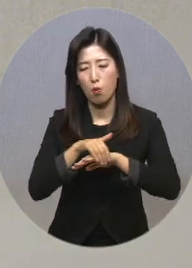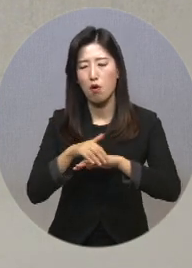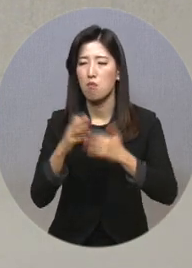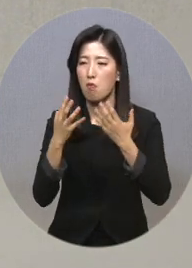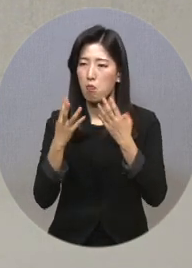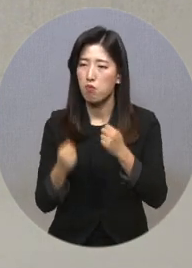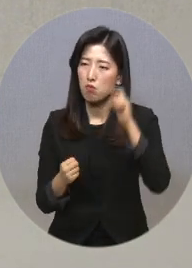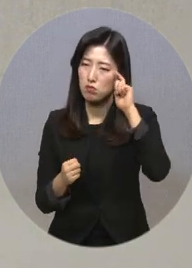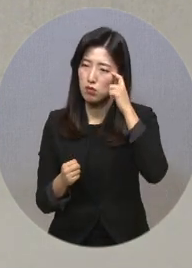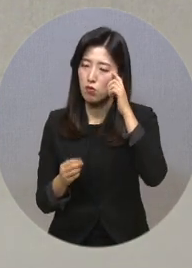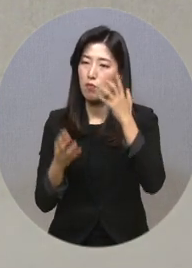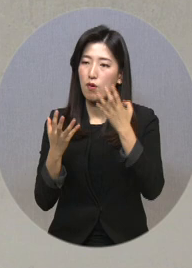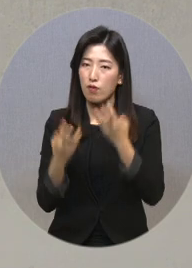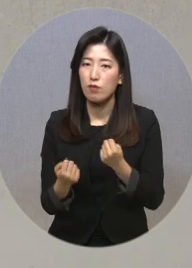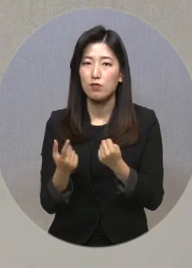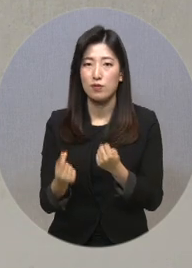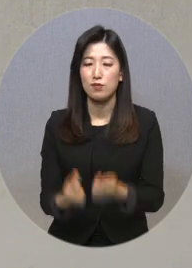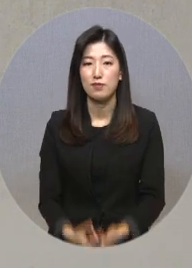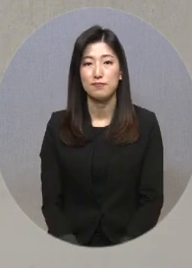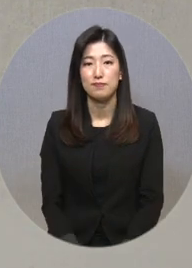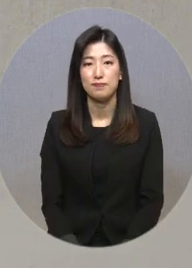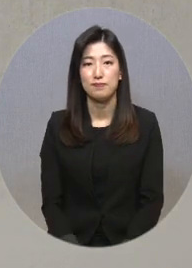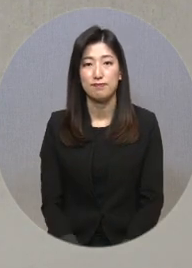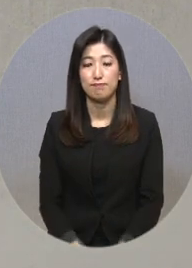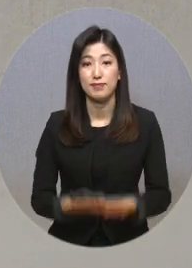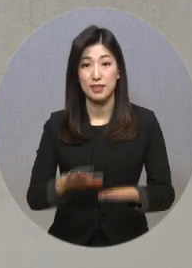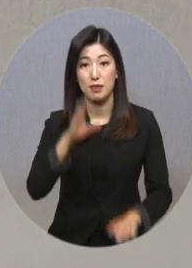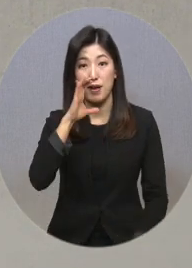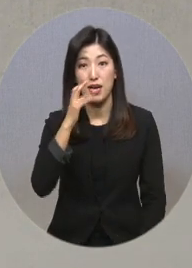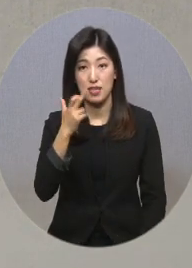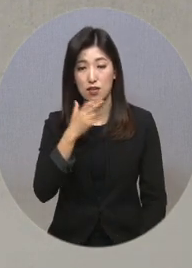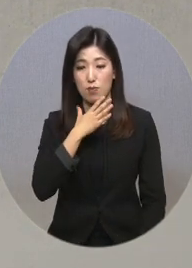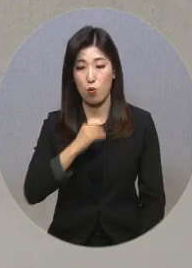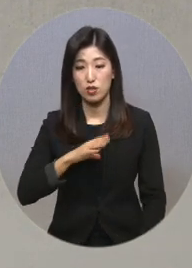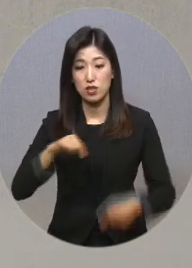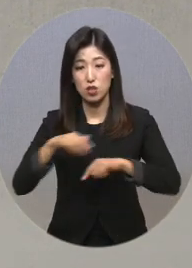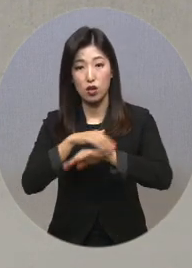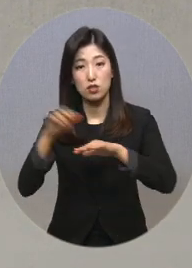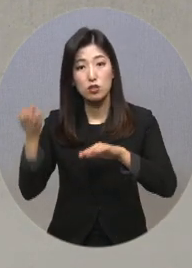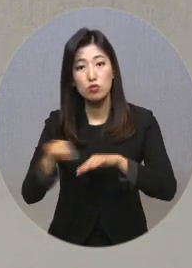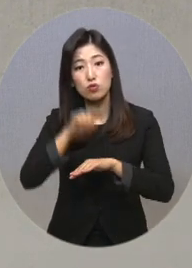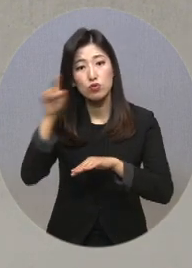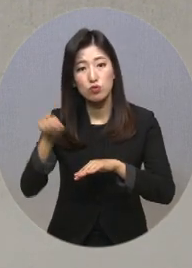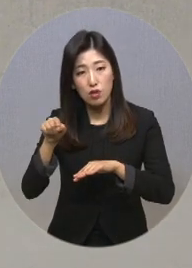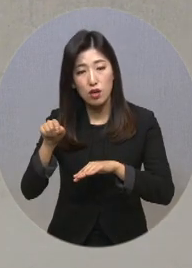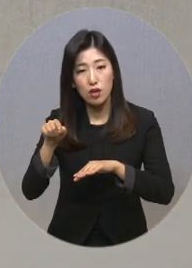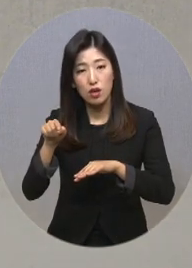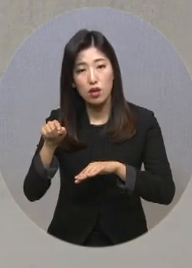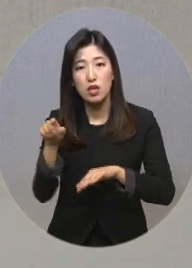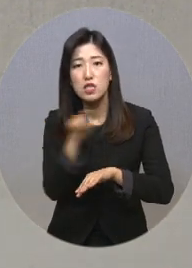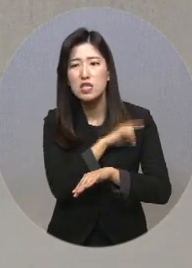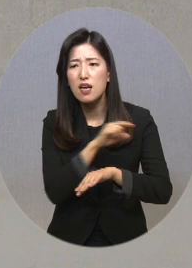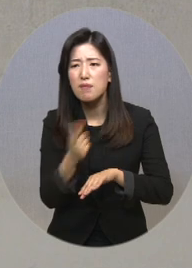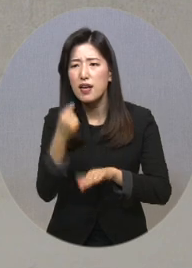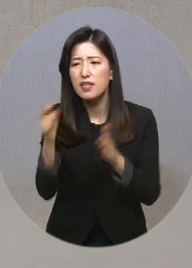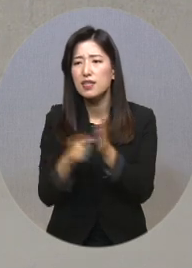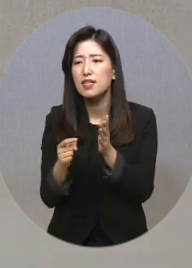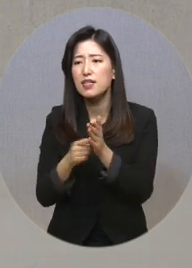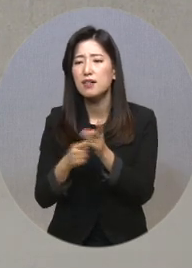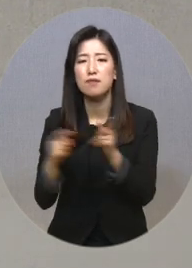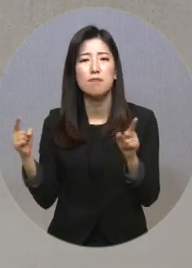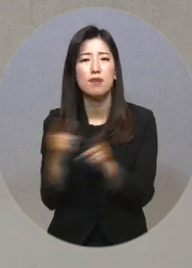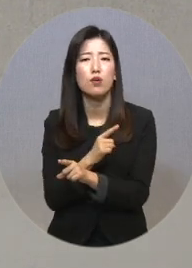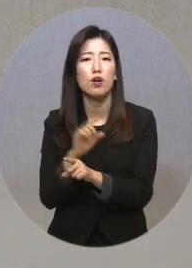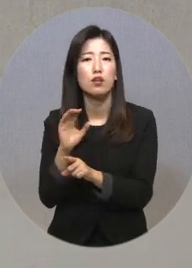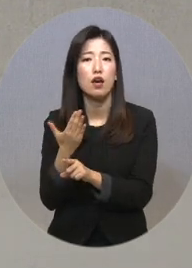것 같습니다. 현재 아산시에서 진행하고 있는 많은 복지 정책 중에서 가장 시급하게 개선하고 싶은 복지 정책이